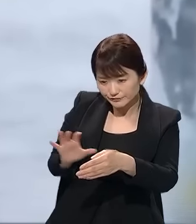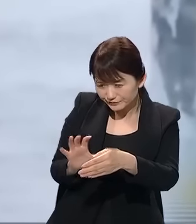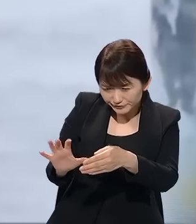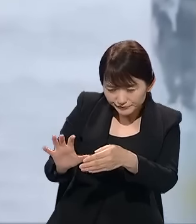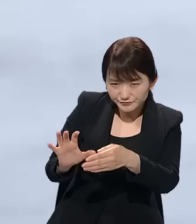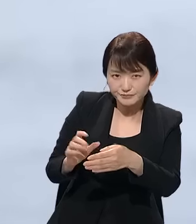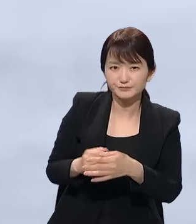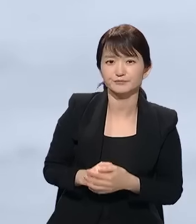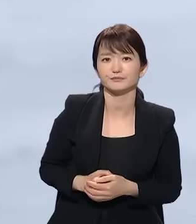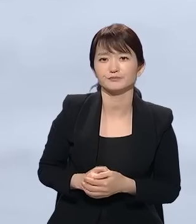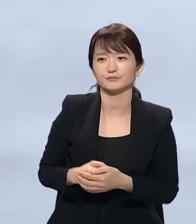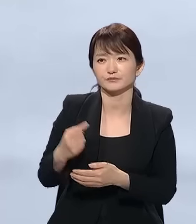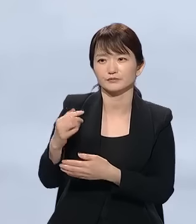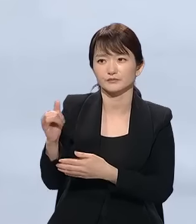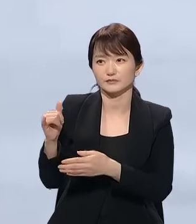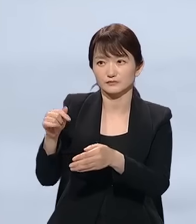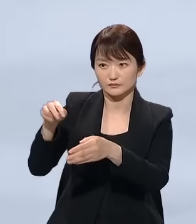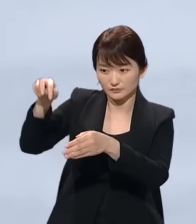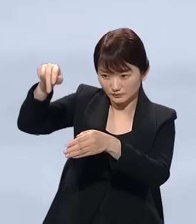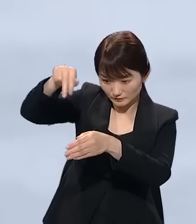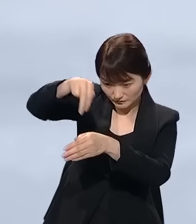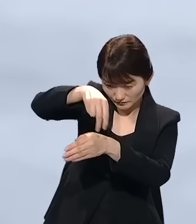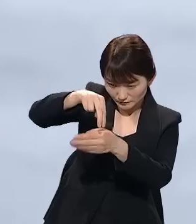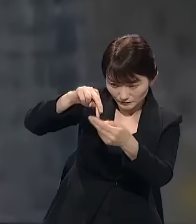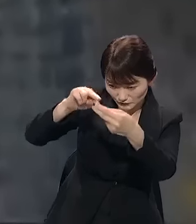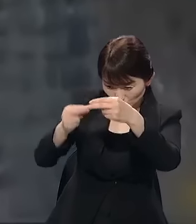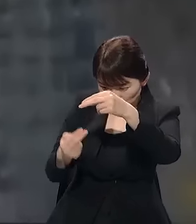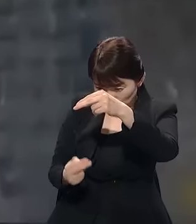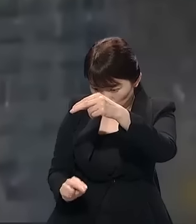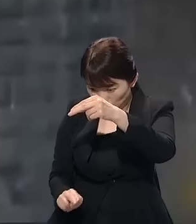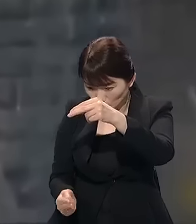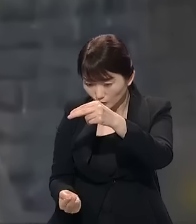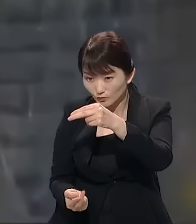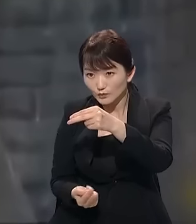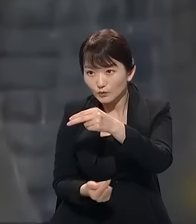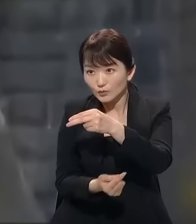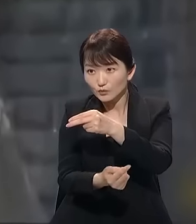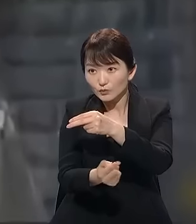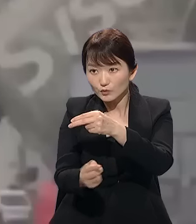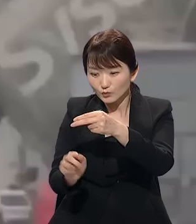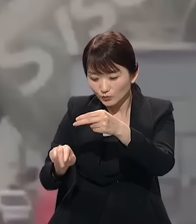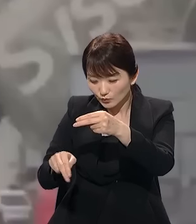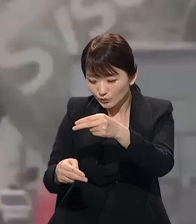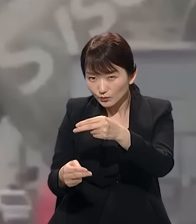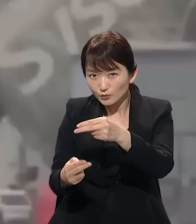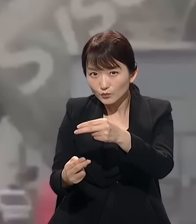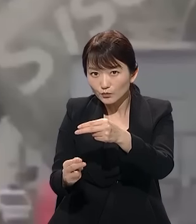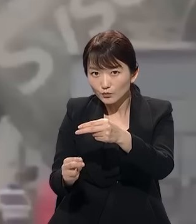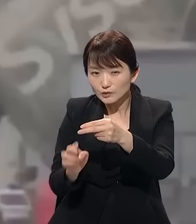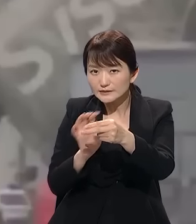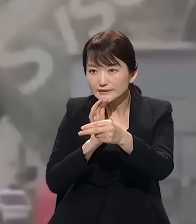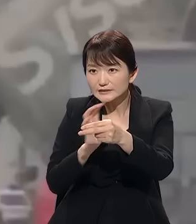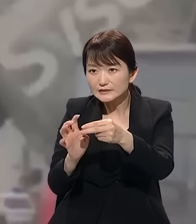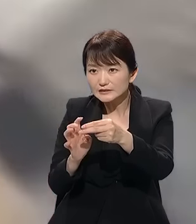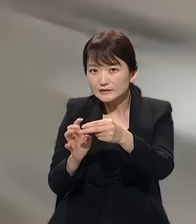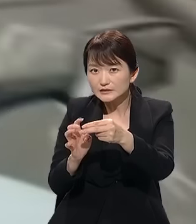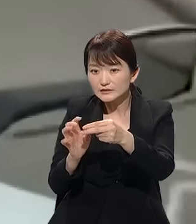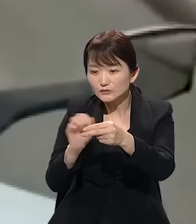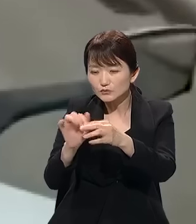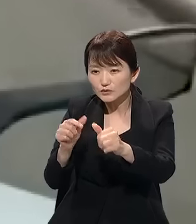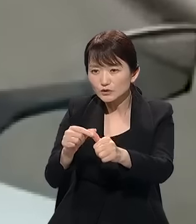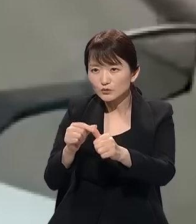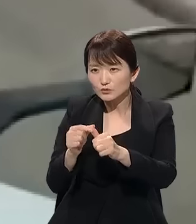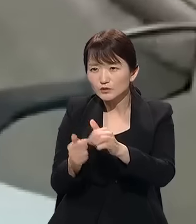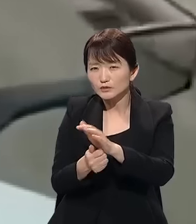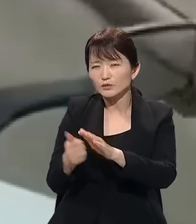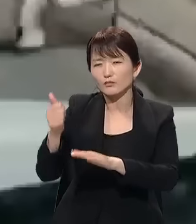돌입했습니다. 소방대원을 지금 보시는 것처럼 로프에 매달아서 서서히 저렇게 하강을 시켜서 약 40분 만에 운전자를 구출하는